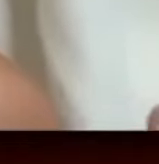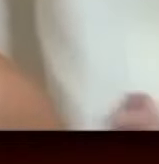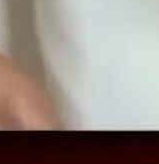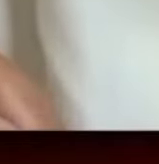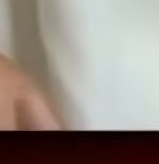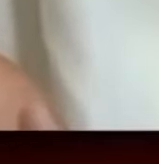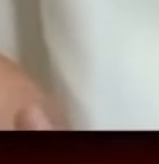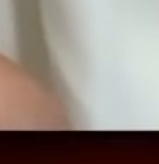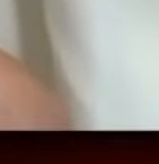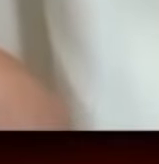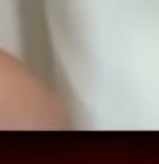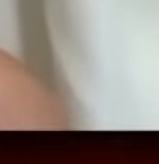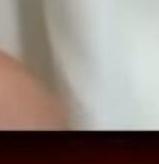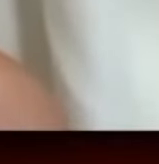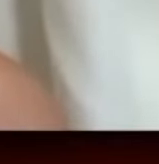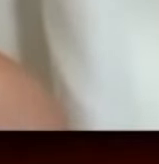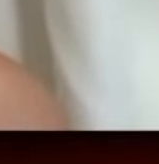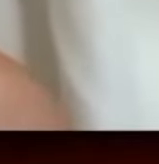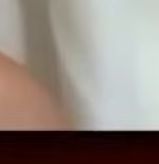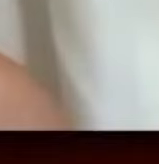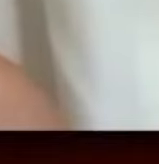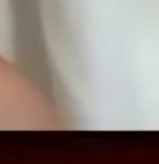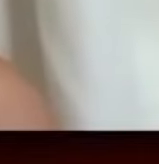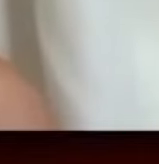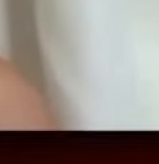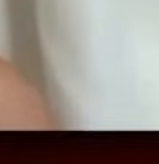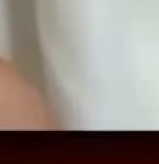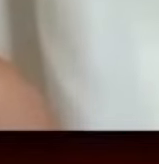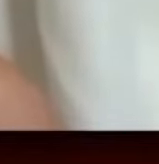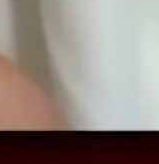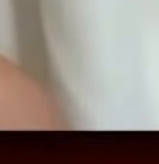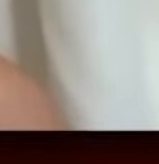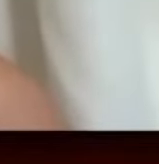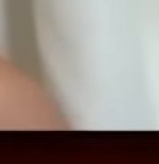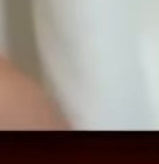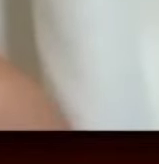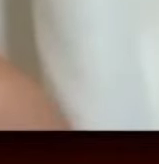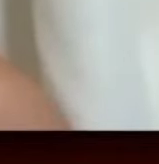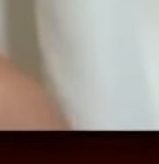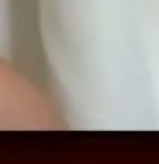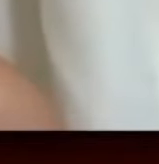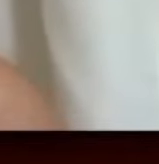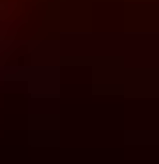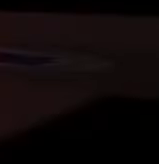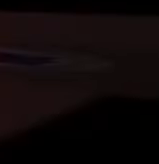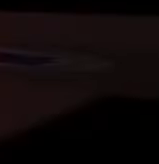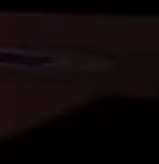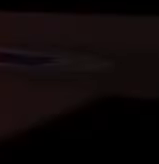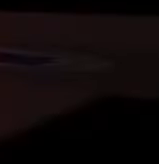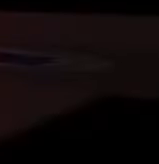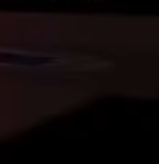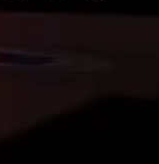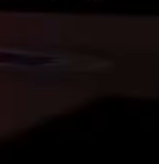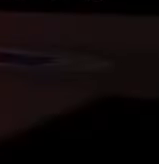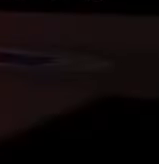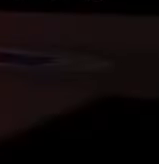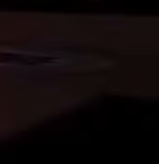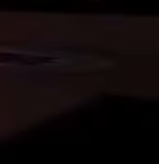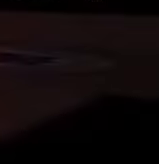Nakatatak, nakabaon, na andun sa loob ng konstitusyon ang ibinigay sa kanyang power. Sa ilalim